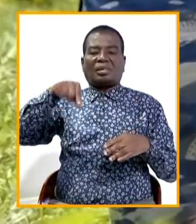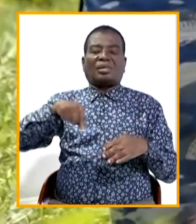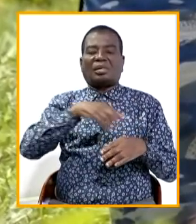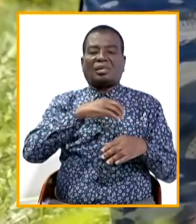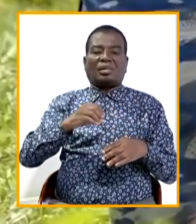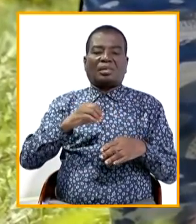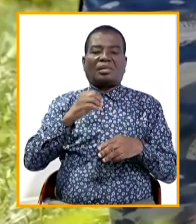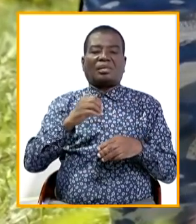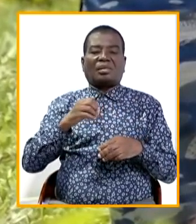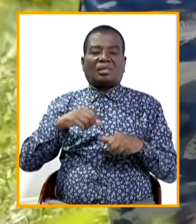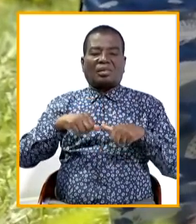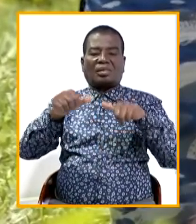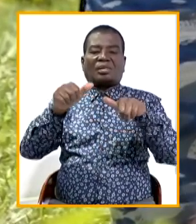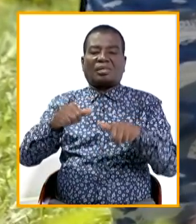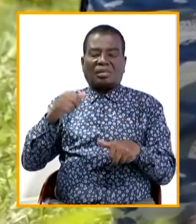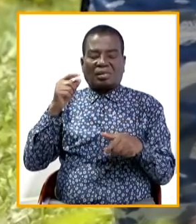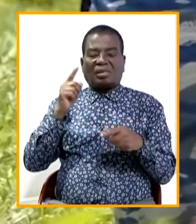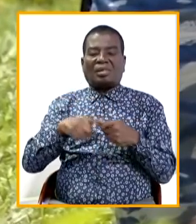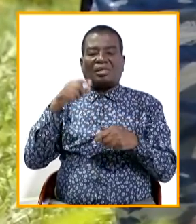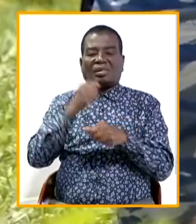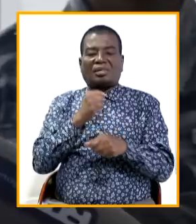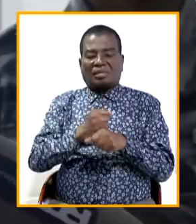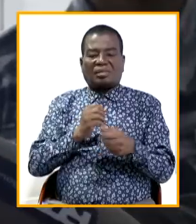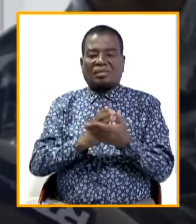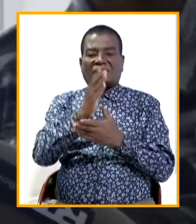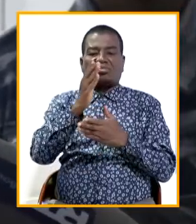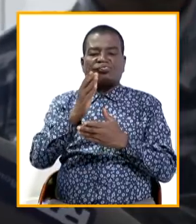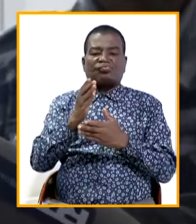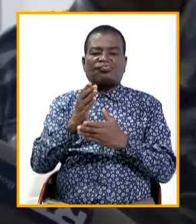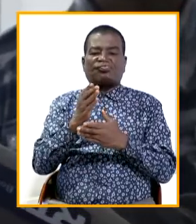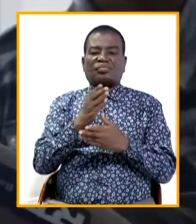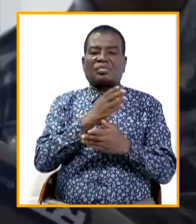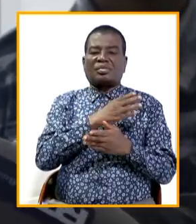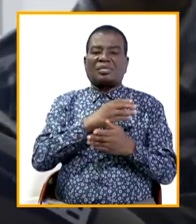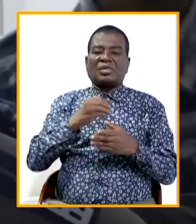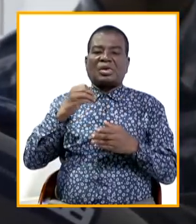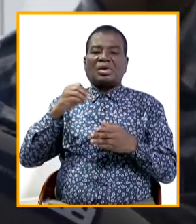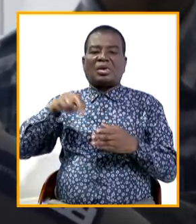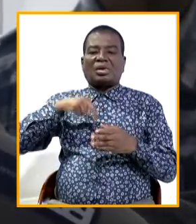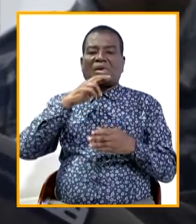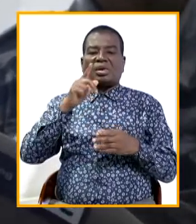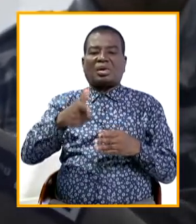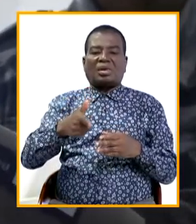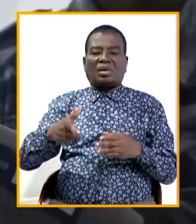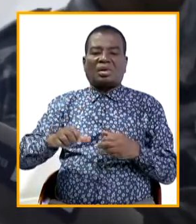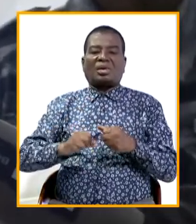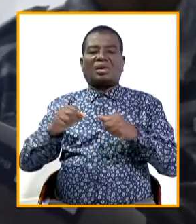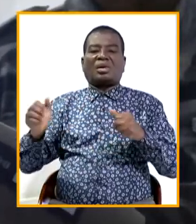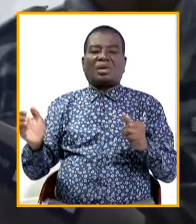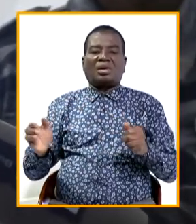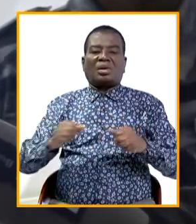cap, que vous continuez d'être aussi efficace. Voilà, c'est ça. La gendarmerie, nous sommes là pour sécuriser la